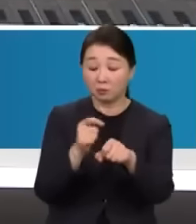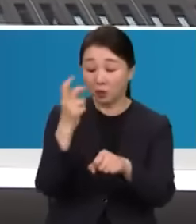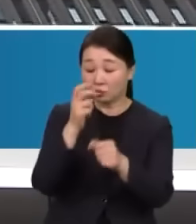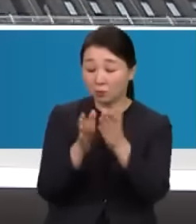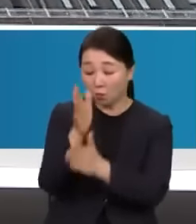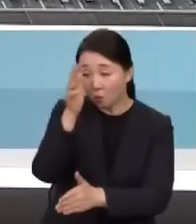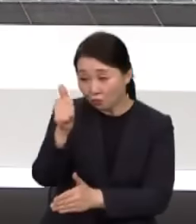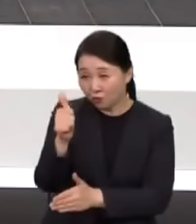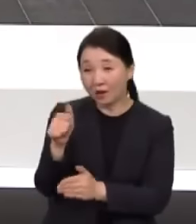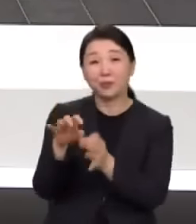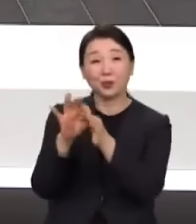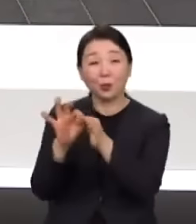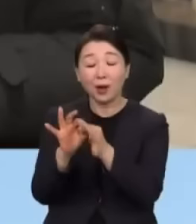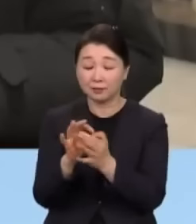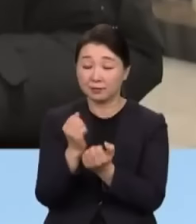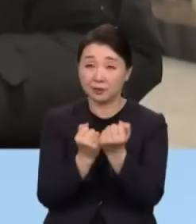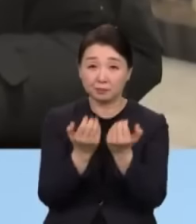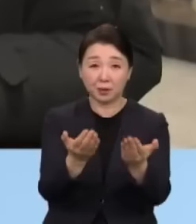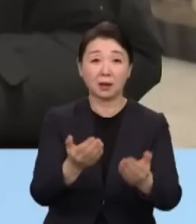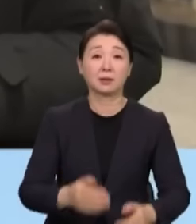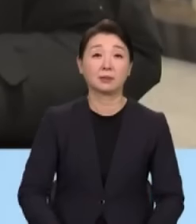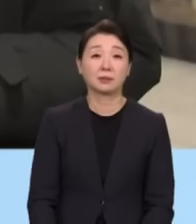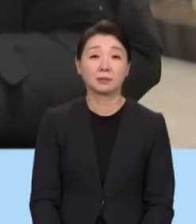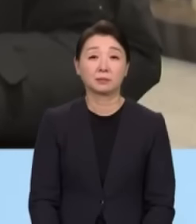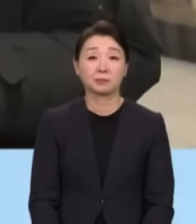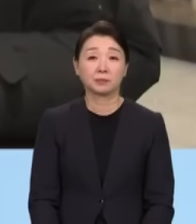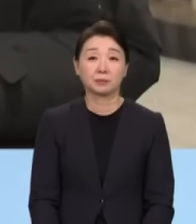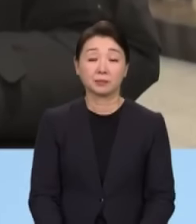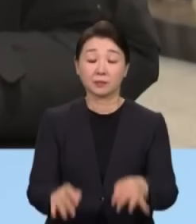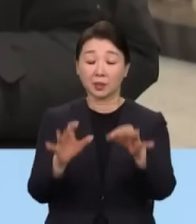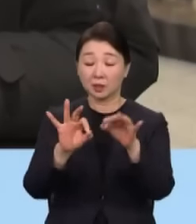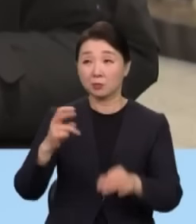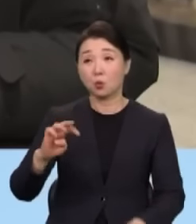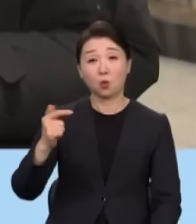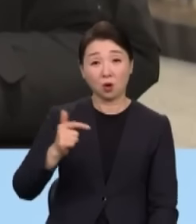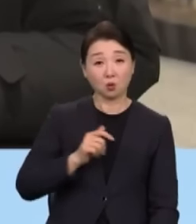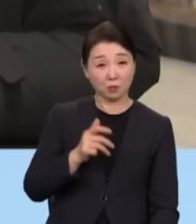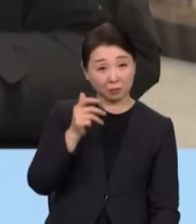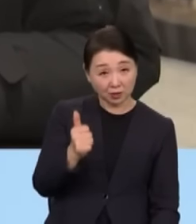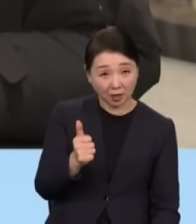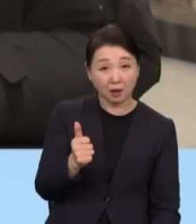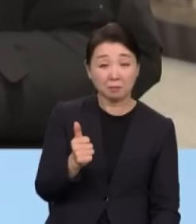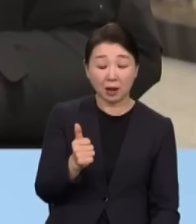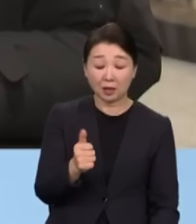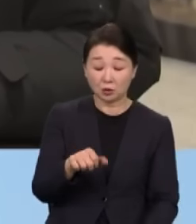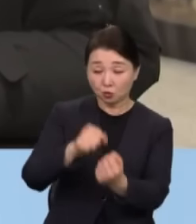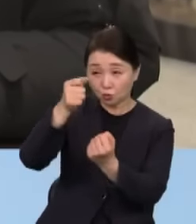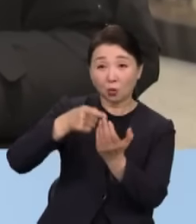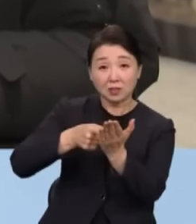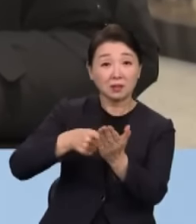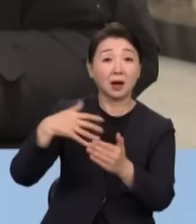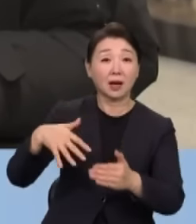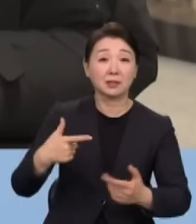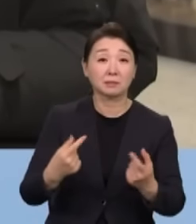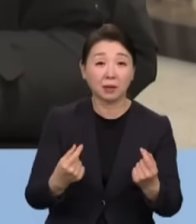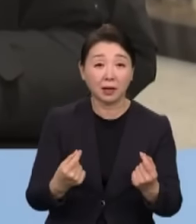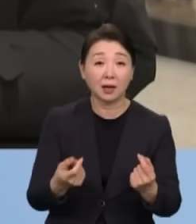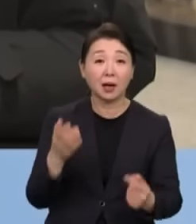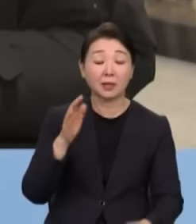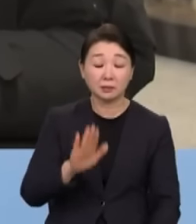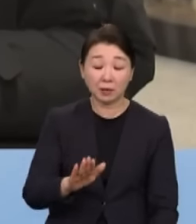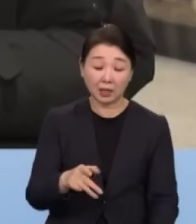연결해 물어보겠습니다. 자, 연지환 기자. 김용현 전 국방부 장관 구속영장 아직 청구 안 됐습니다. 하지만